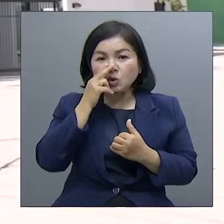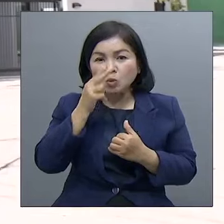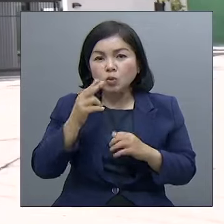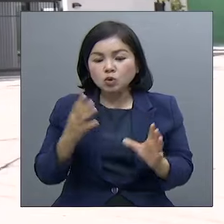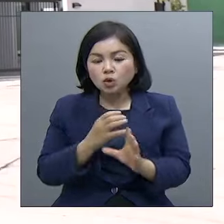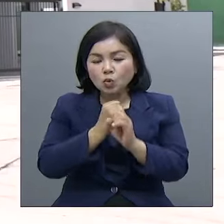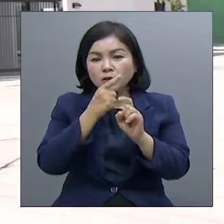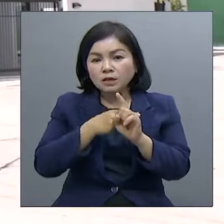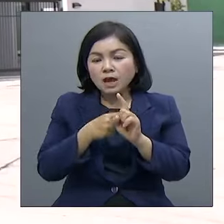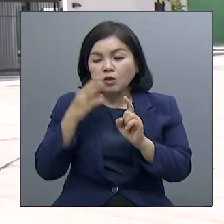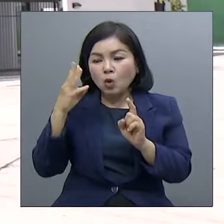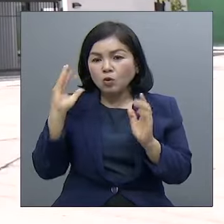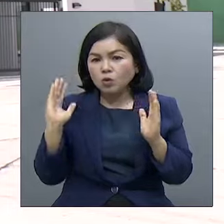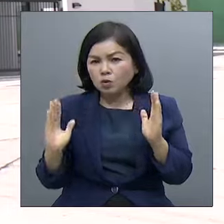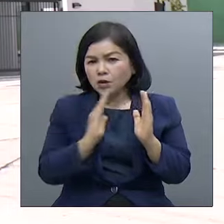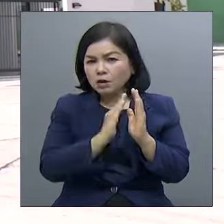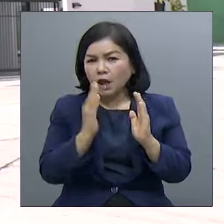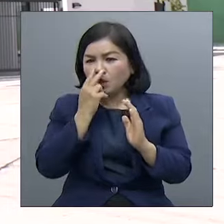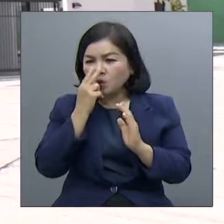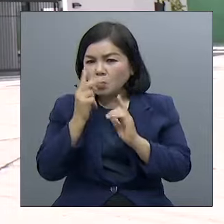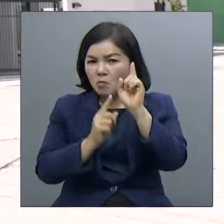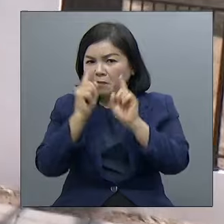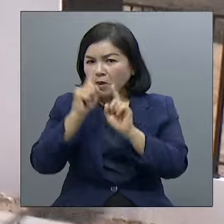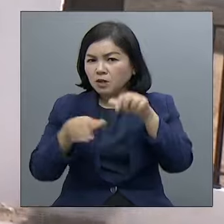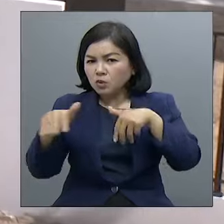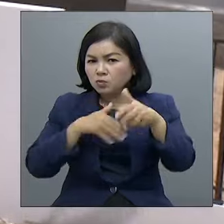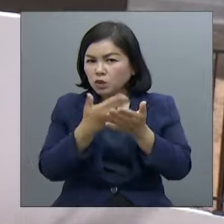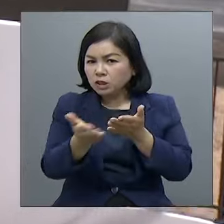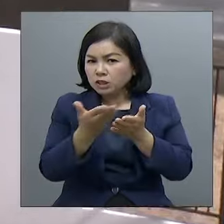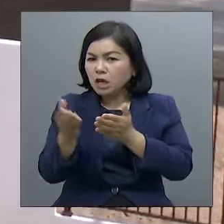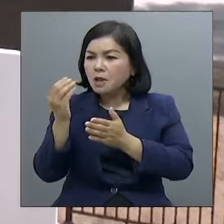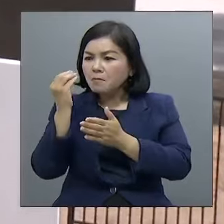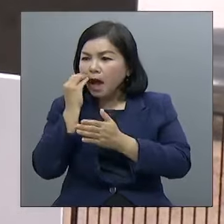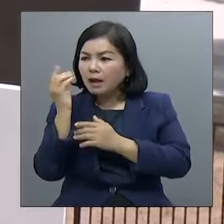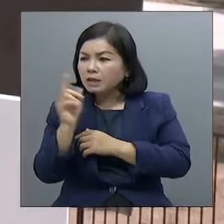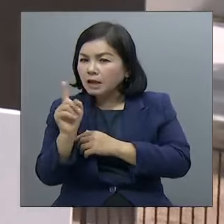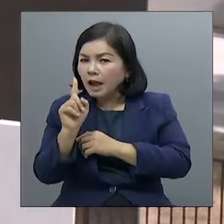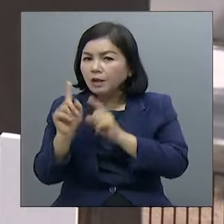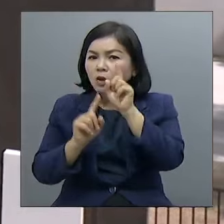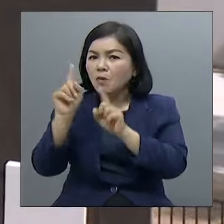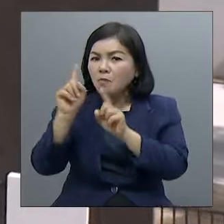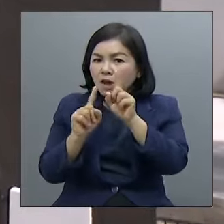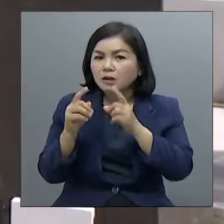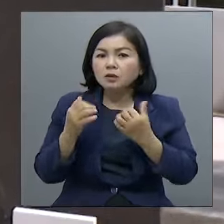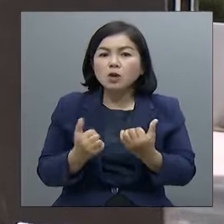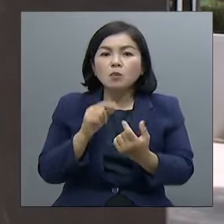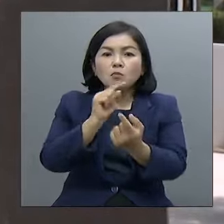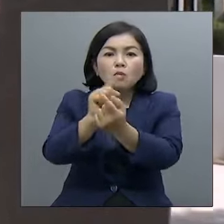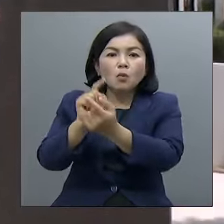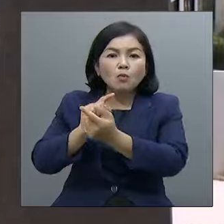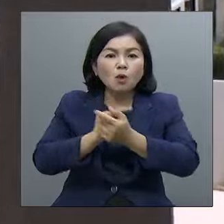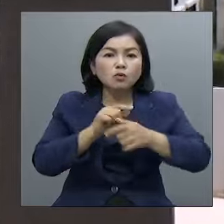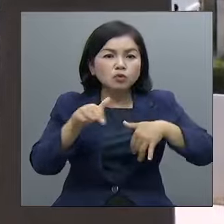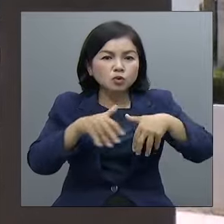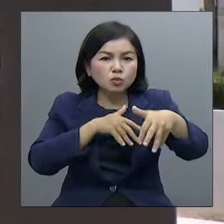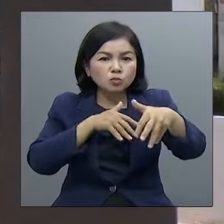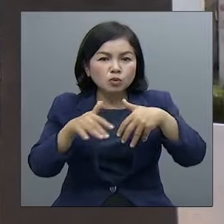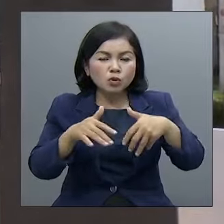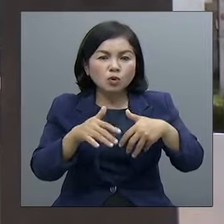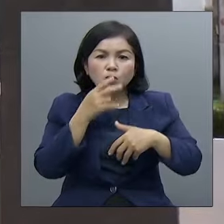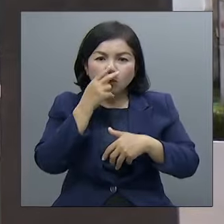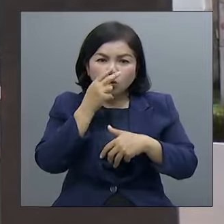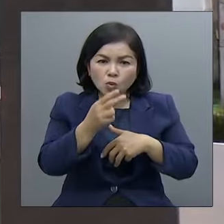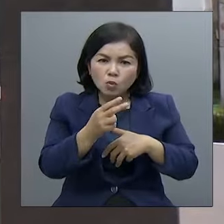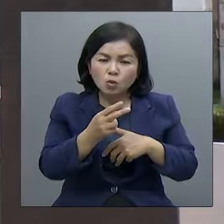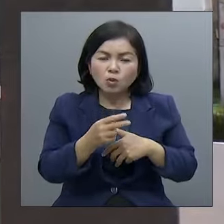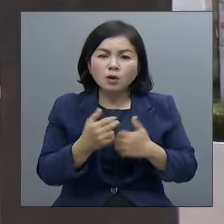กๆ6เดือนนะคะในการสำรวจตลาดผู้บริโภคในอุตสาหกรรมอสังหาริมทรัพย์ล่าสุดนะคะก็พบว่าความเชื่อมั่นด้านอสังหาริมทรัพย์ปรับตัวล